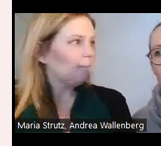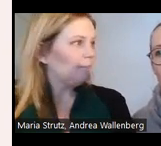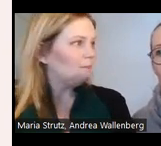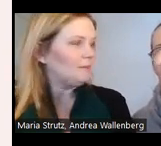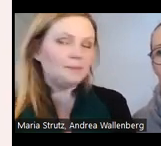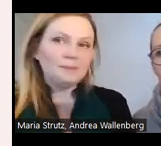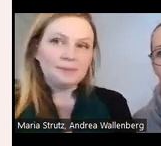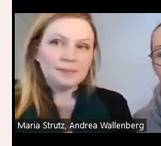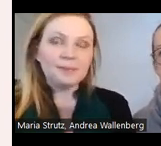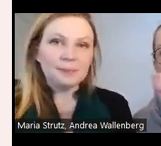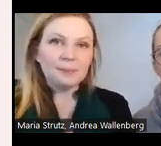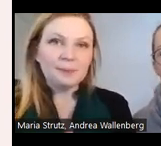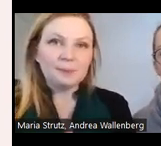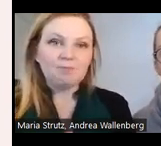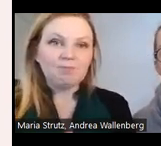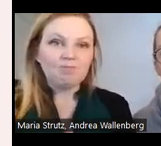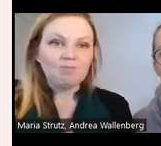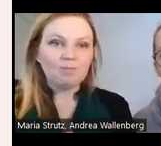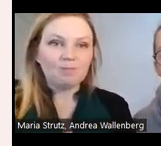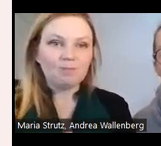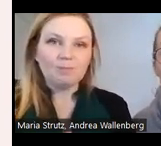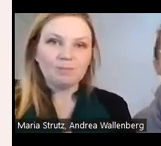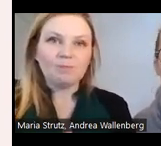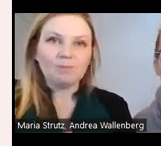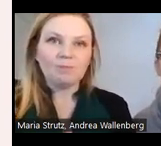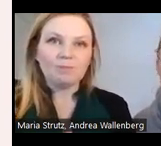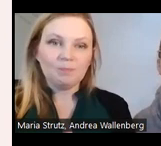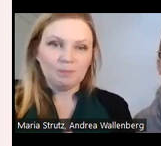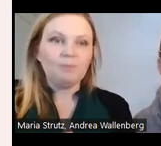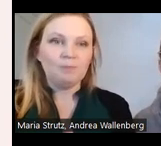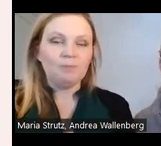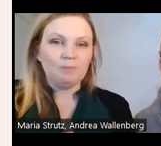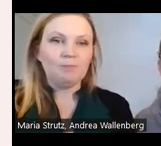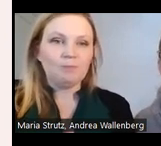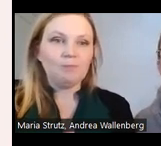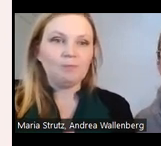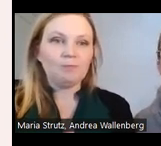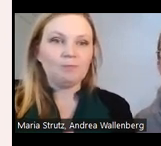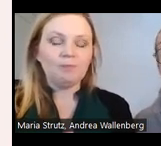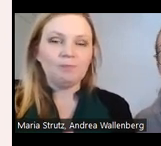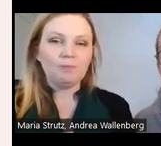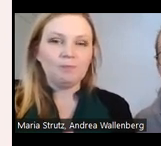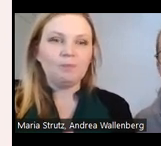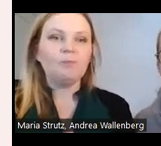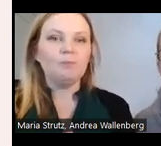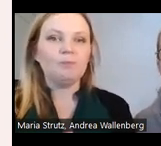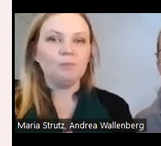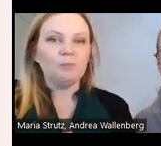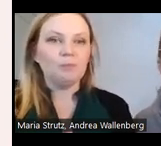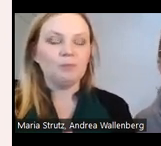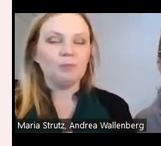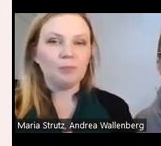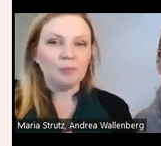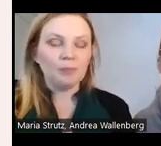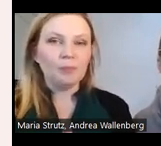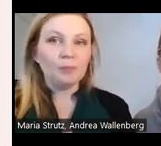här gul highlighterpenna man använder när man stryker under de viktigaste orden när man pluggar till exempel. Vad är det viktigaste i det jag vill säga? Mm. Nu